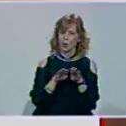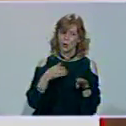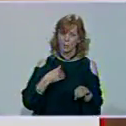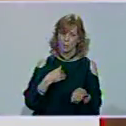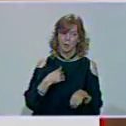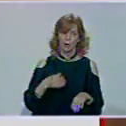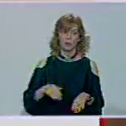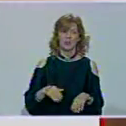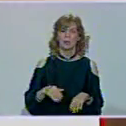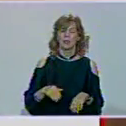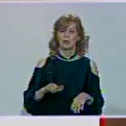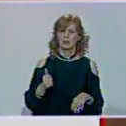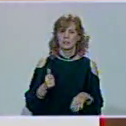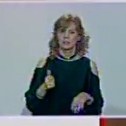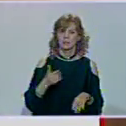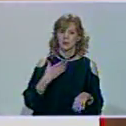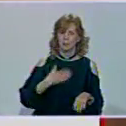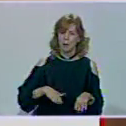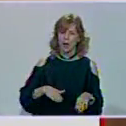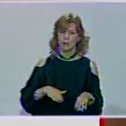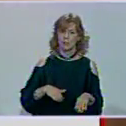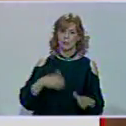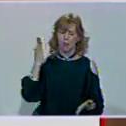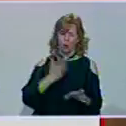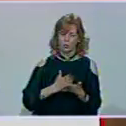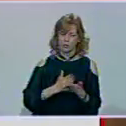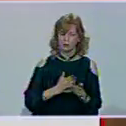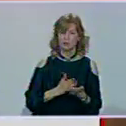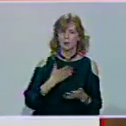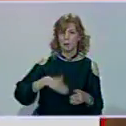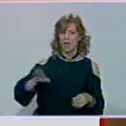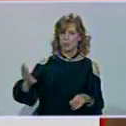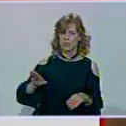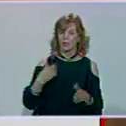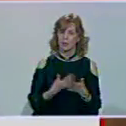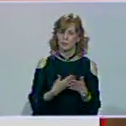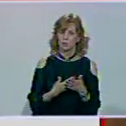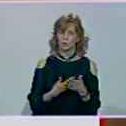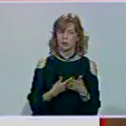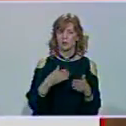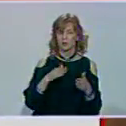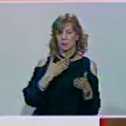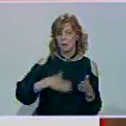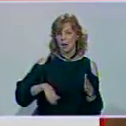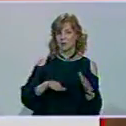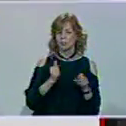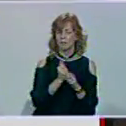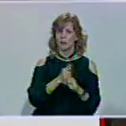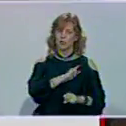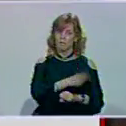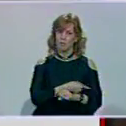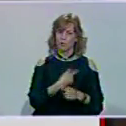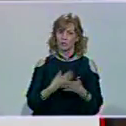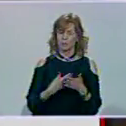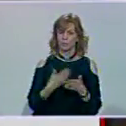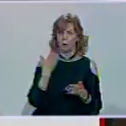cunosc și îl apreciez foarte mult pentru dedicarea lui și pentru tot efortul pe care îl depune. Să